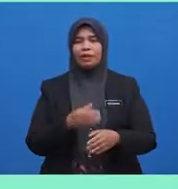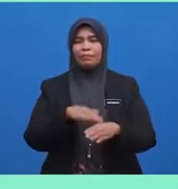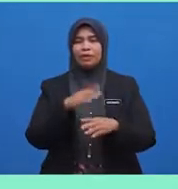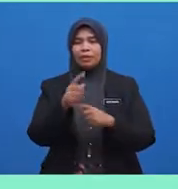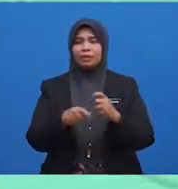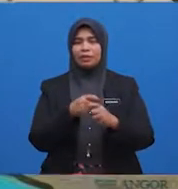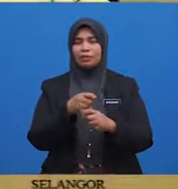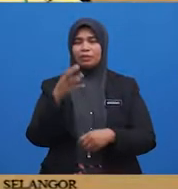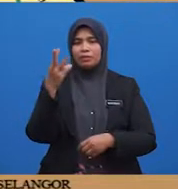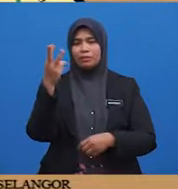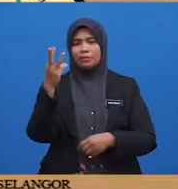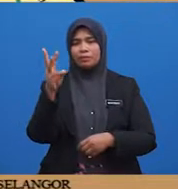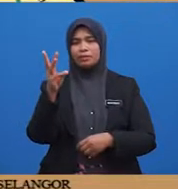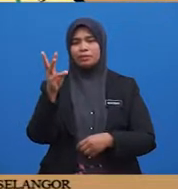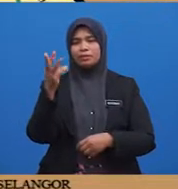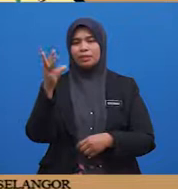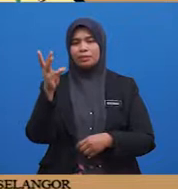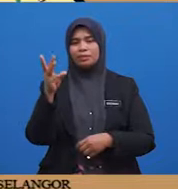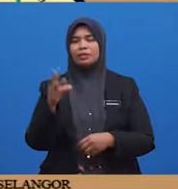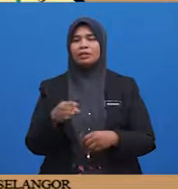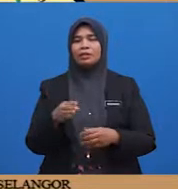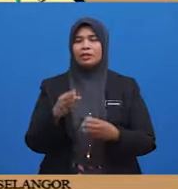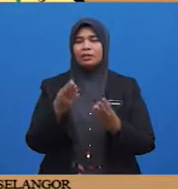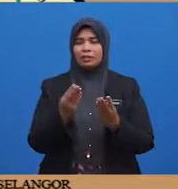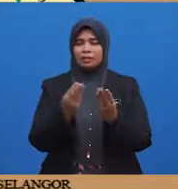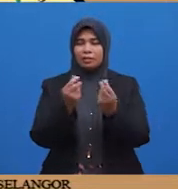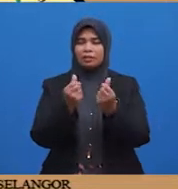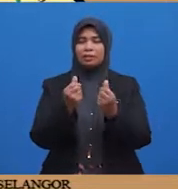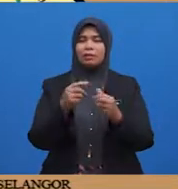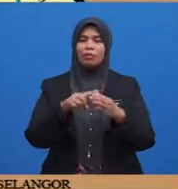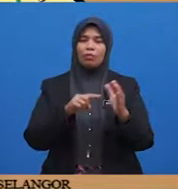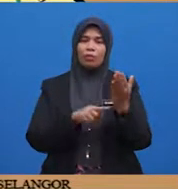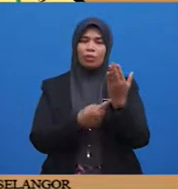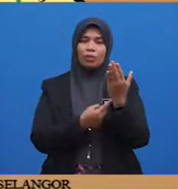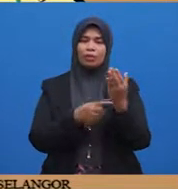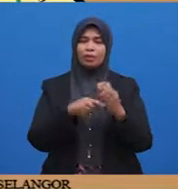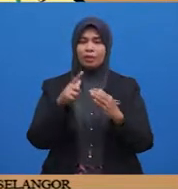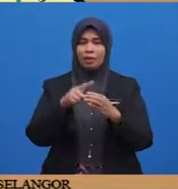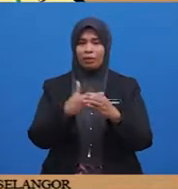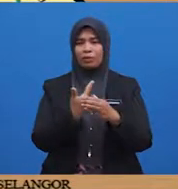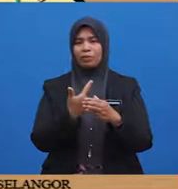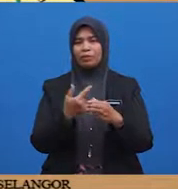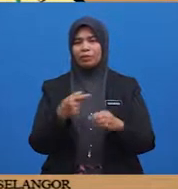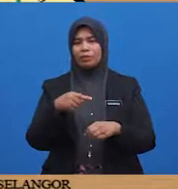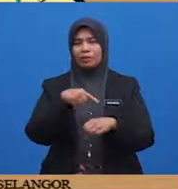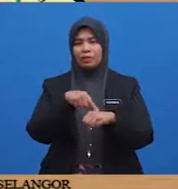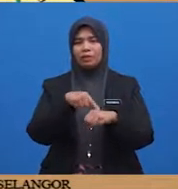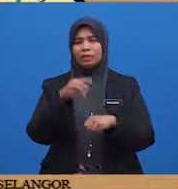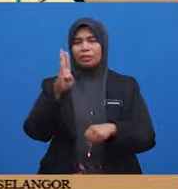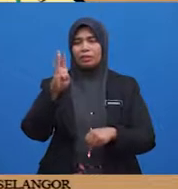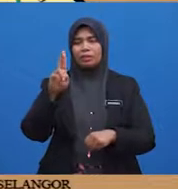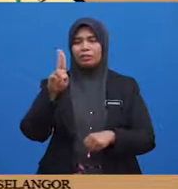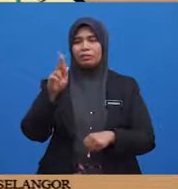tahun 1616, biji timah mula di Lombok, di Beruas dan Manjung. Perak